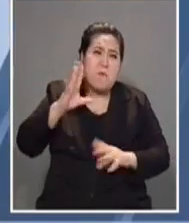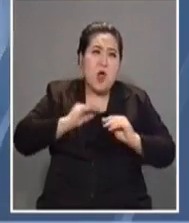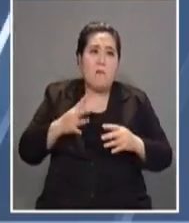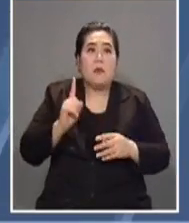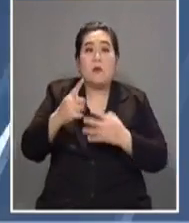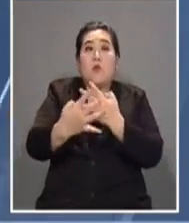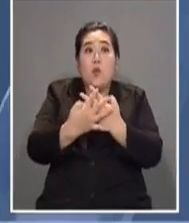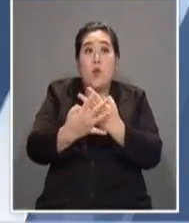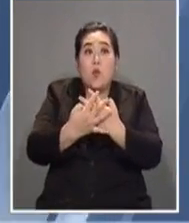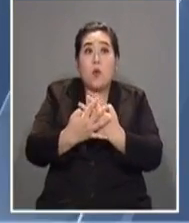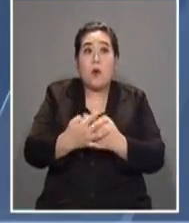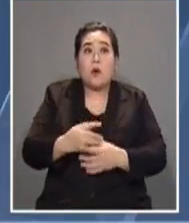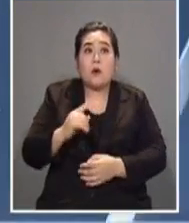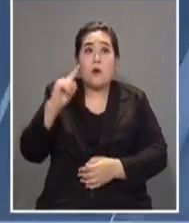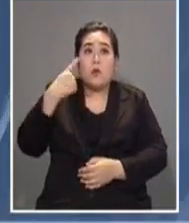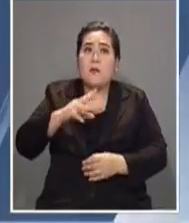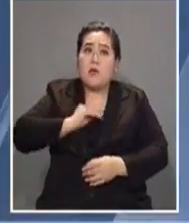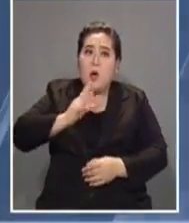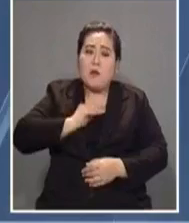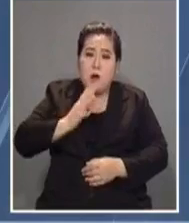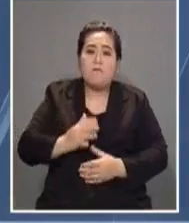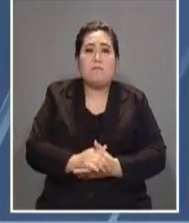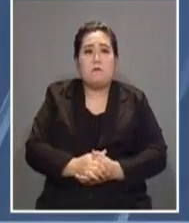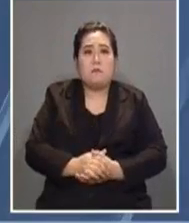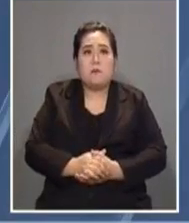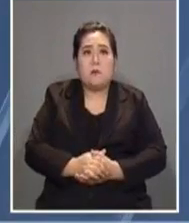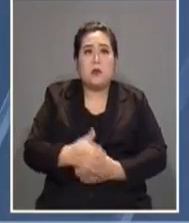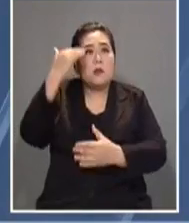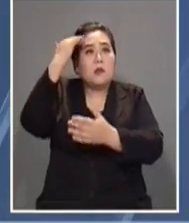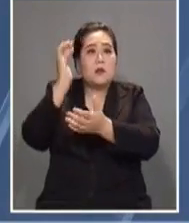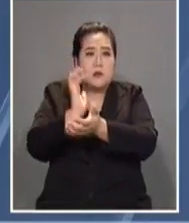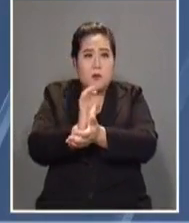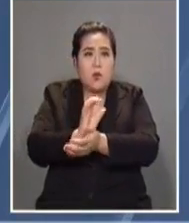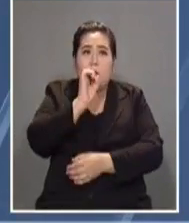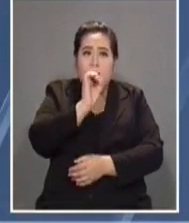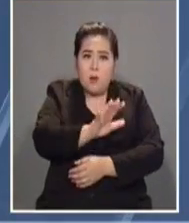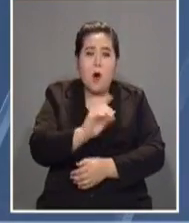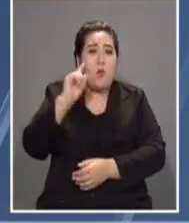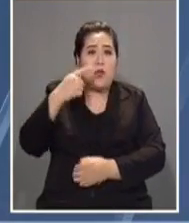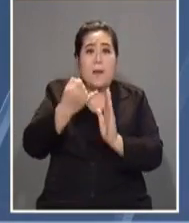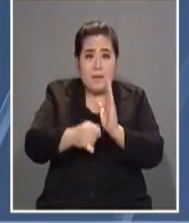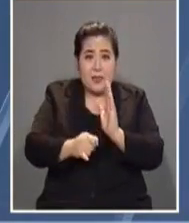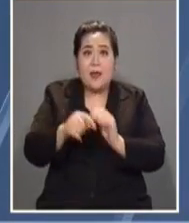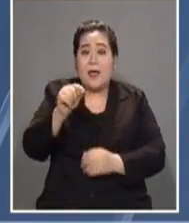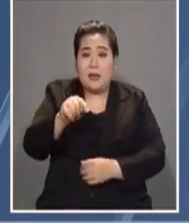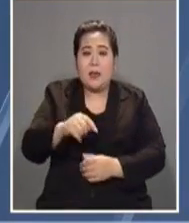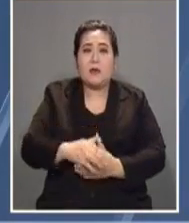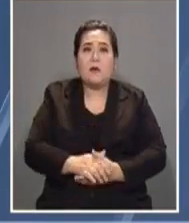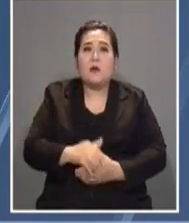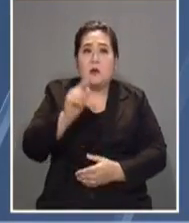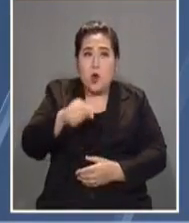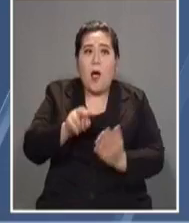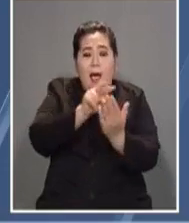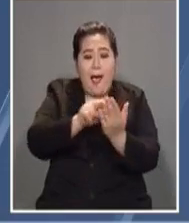ใช่ไหมจะเข้าห้องขังนะครับจับเข้าห้องขังตำรวจนี่เขาแจ้งข้อกล่าวหาแต่ว่าไอ้ข้อกล่าวหาเนี่ยมันจำเป็นจะต้